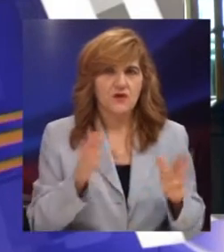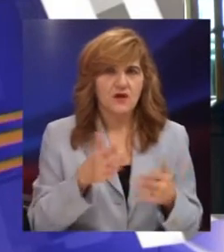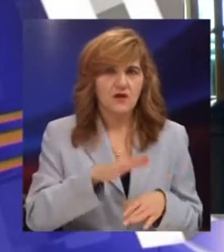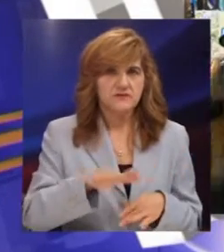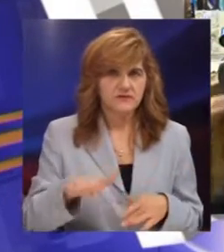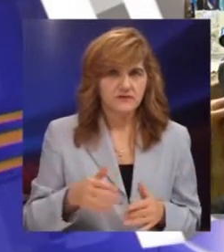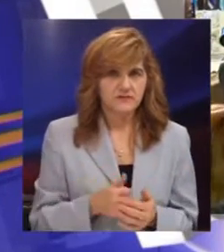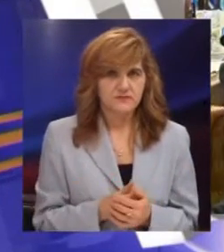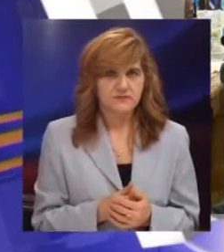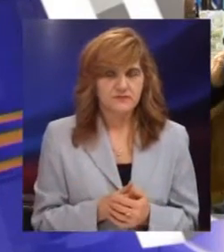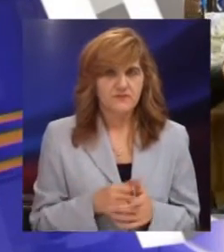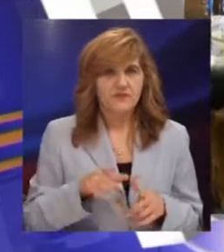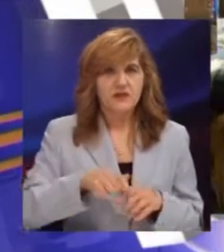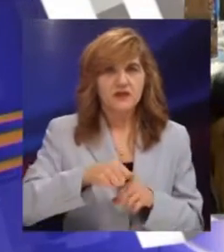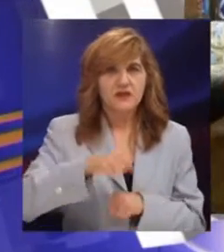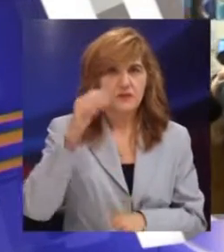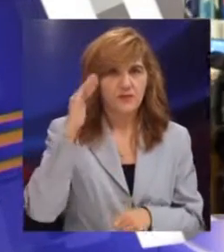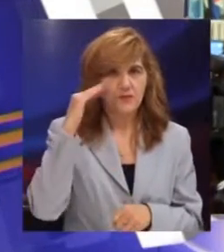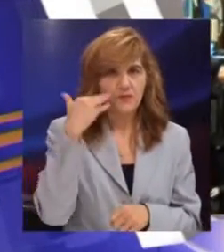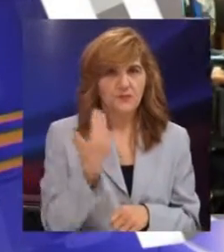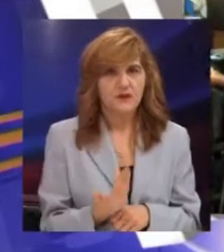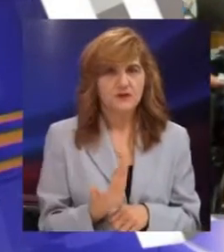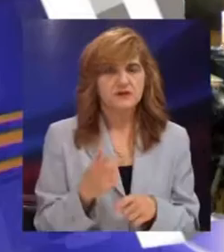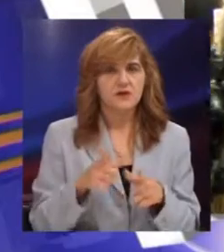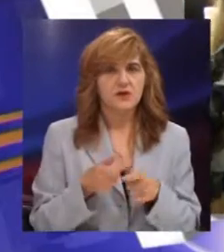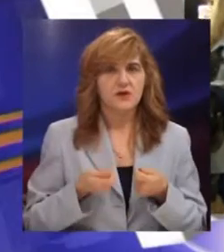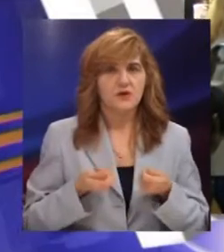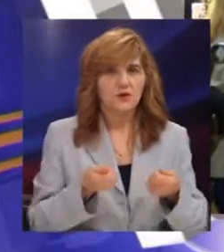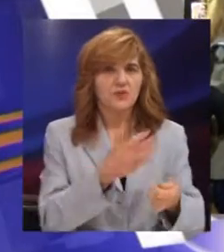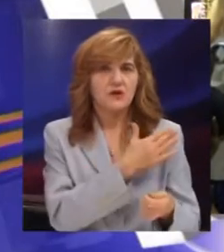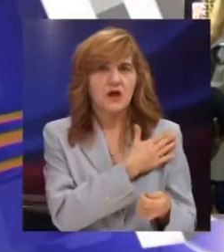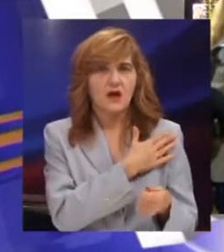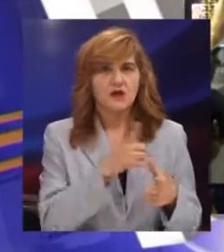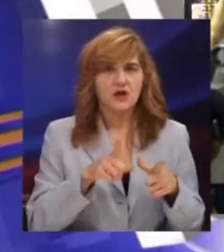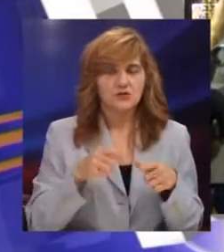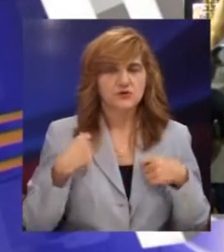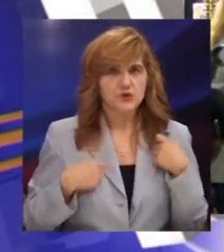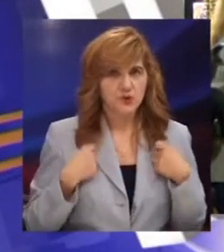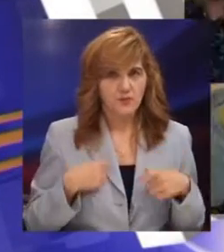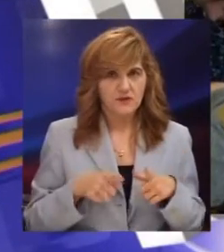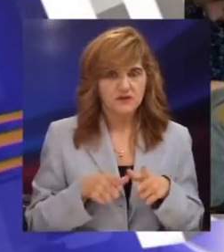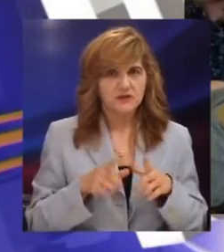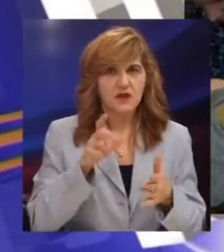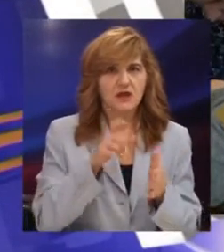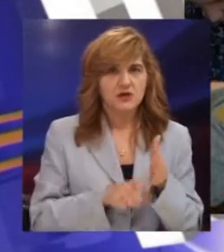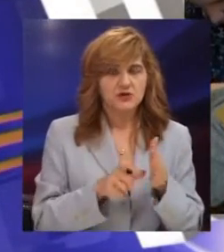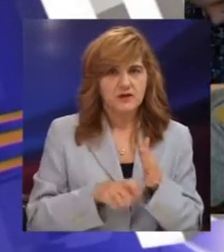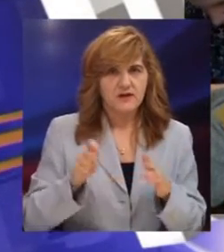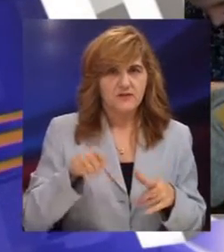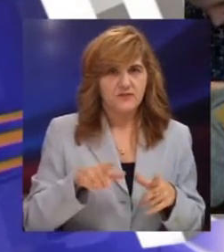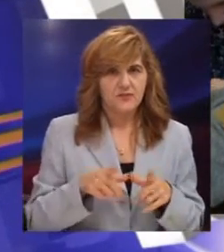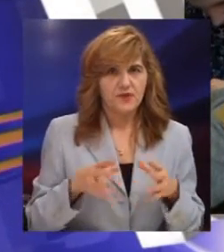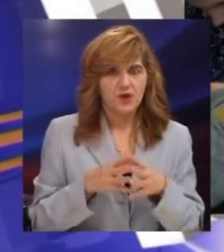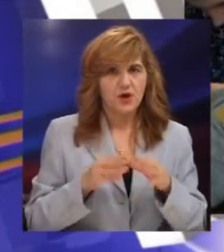više deca zanima. Diplome i priznanja mladim matematičarima uručili su gradonačelnik Subotice Jene Magliji, član gradskog